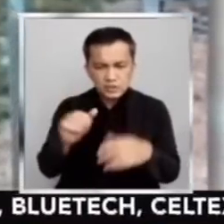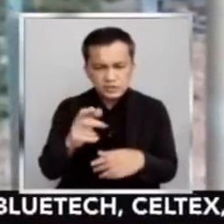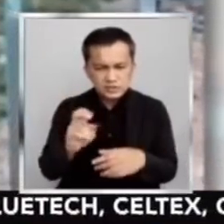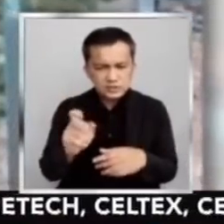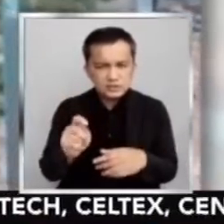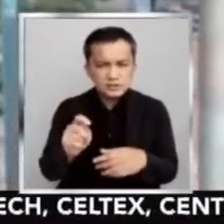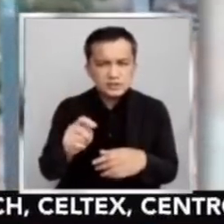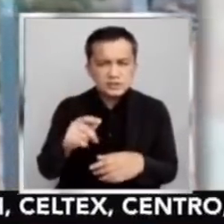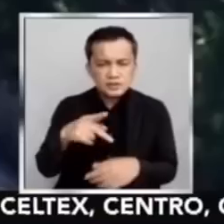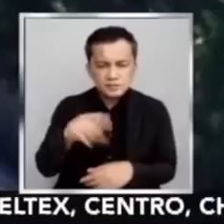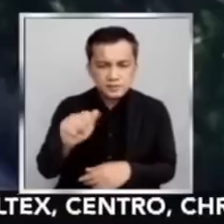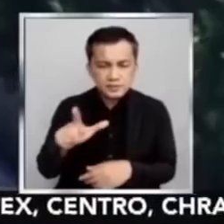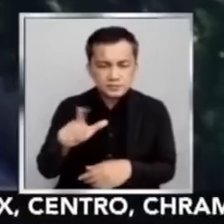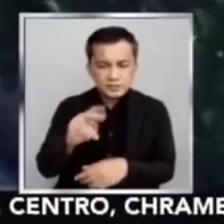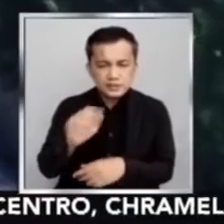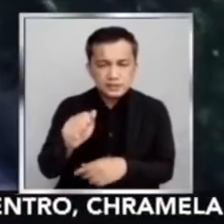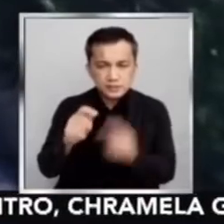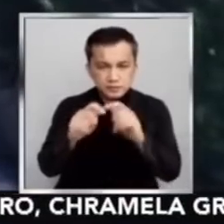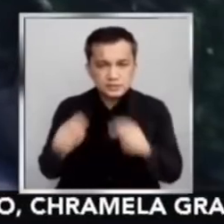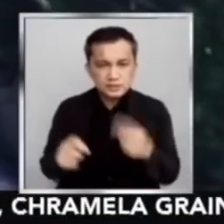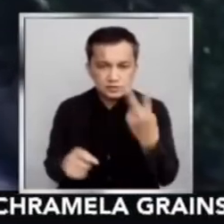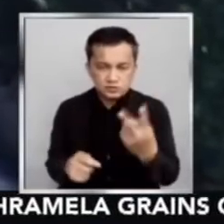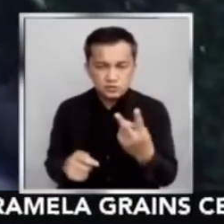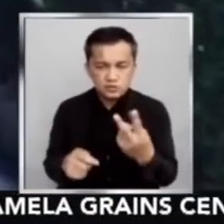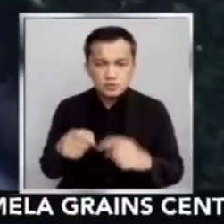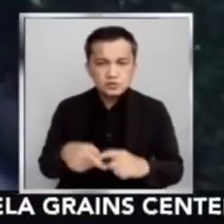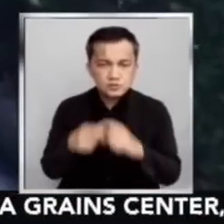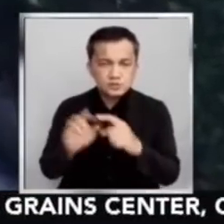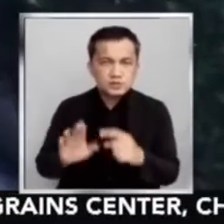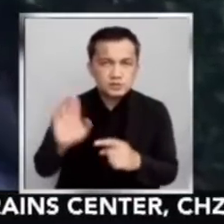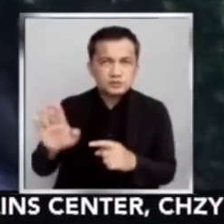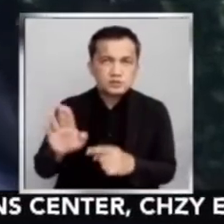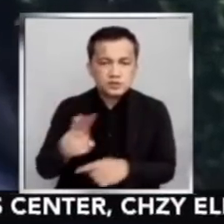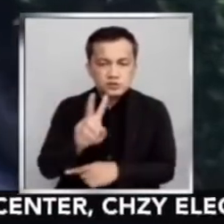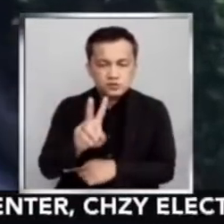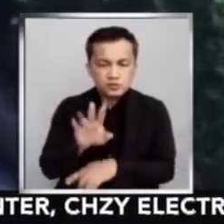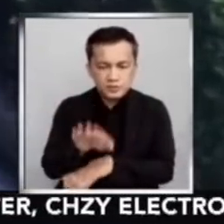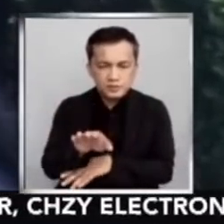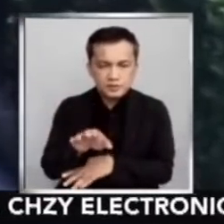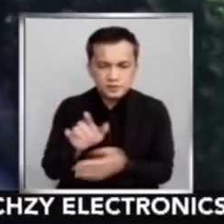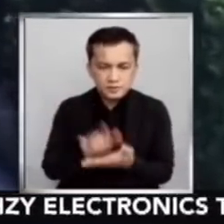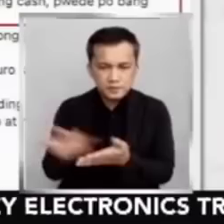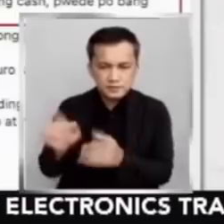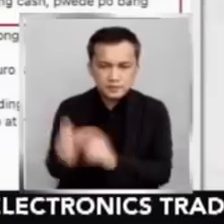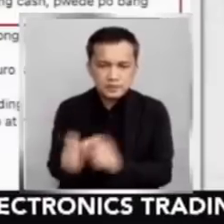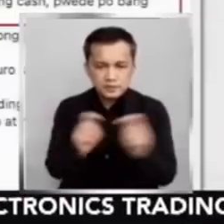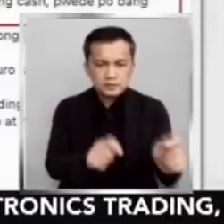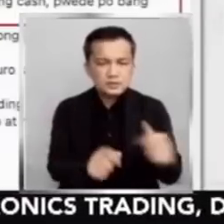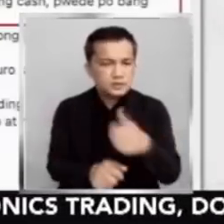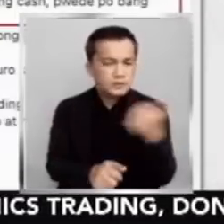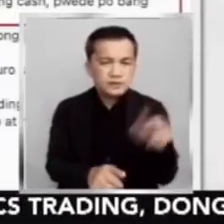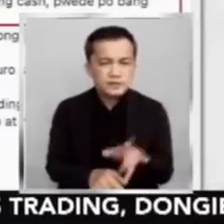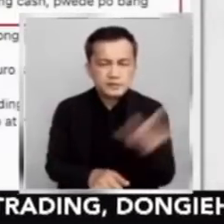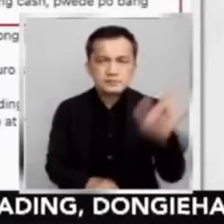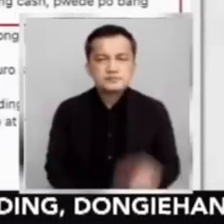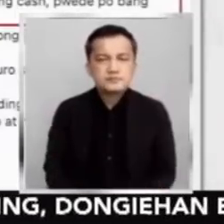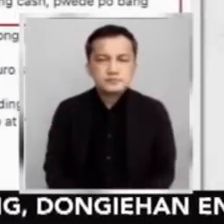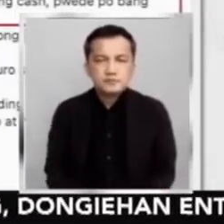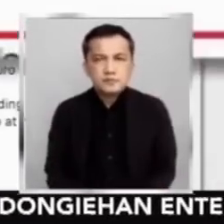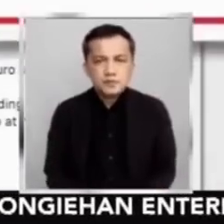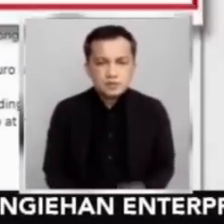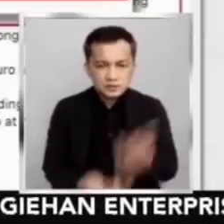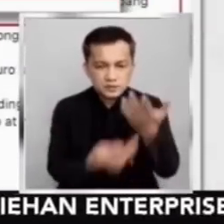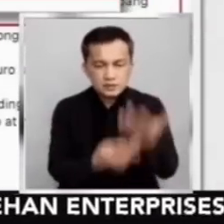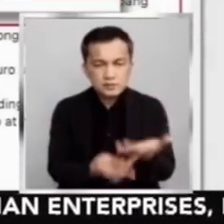Airlines sa NAIA Terminal 2 na suspendido ang kanyang 2 PM flight. Inilipat daw siya noon sa ibang flight. At nang tinimbang ang kanyang mga